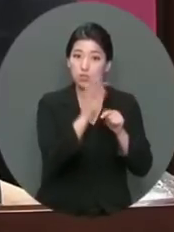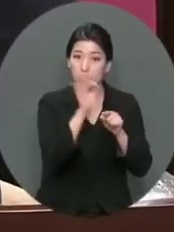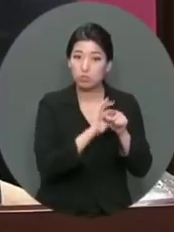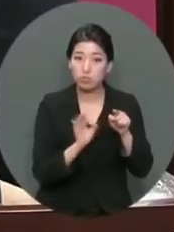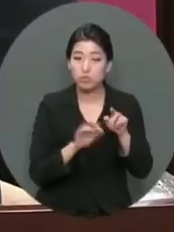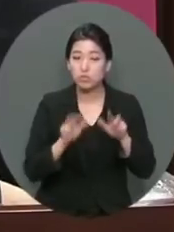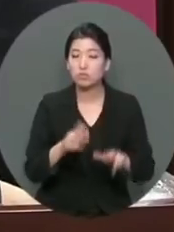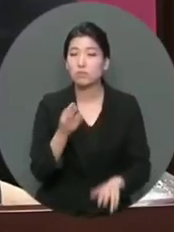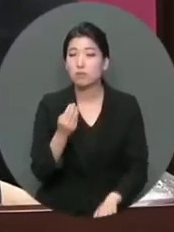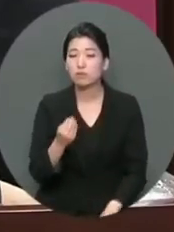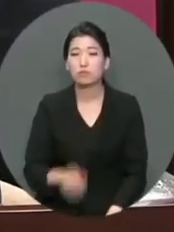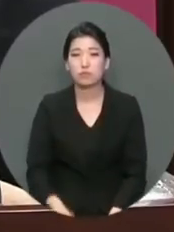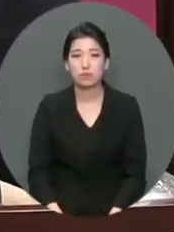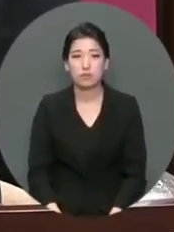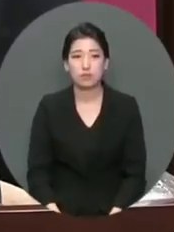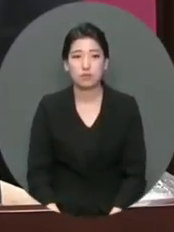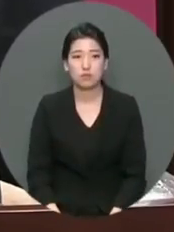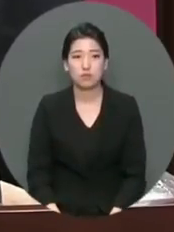몇 퍼센트입니까?